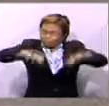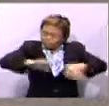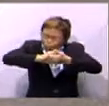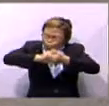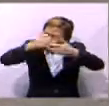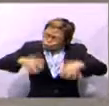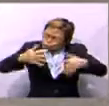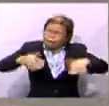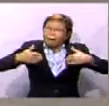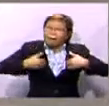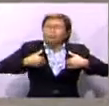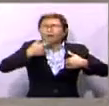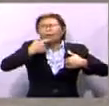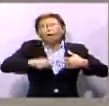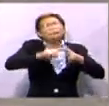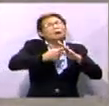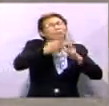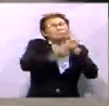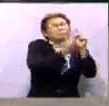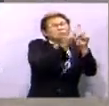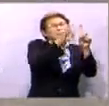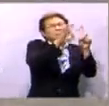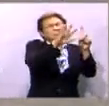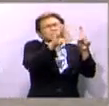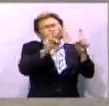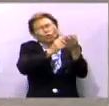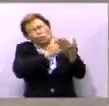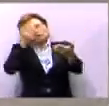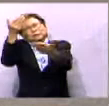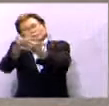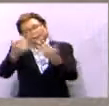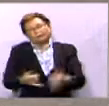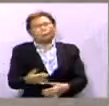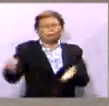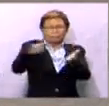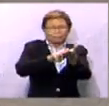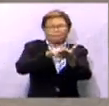yang telah sedia terjalin sejak tahun 1957. Nur Hashidah Muhammad